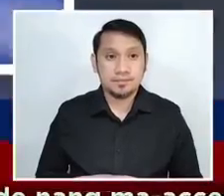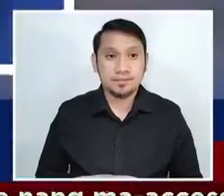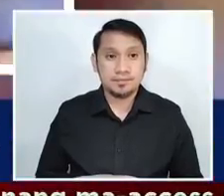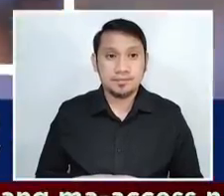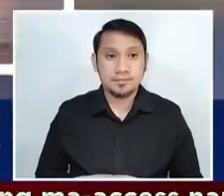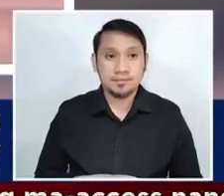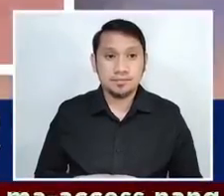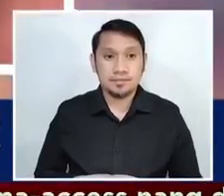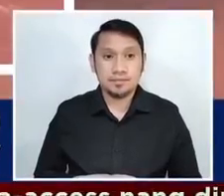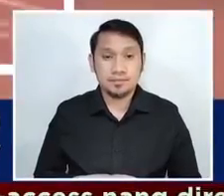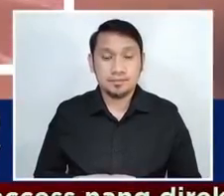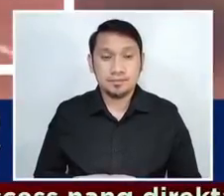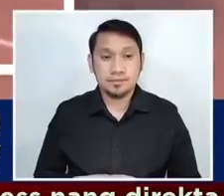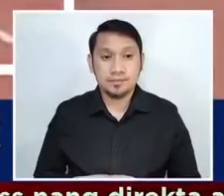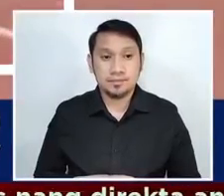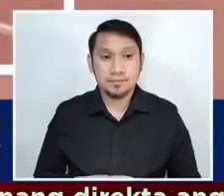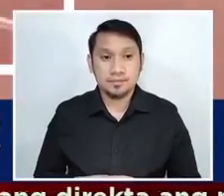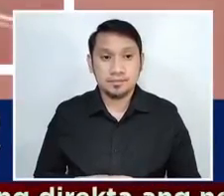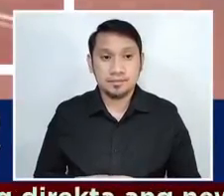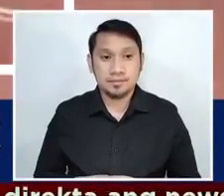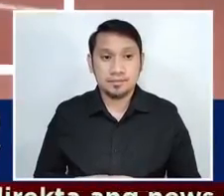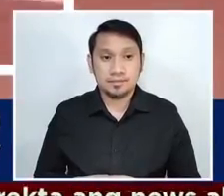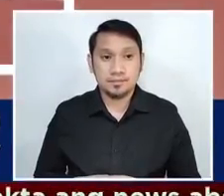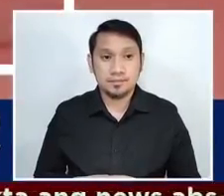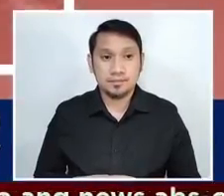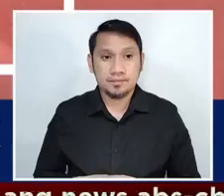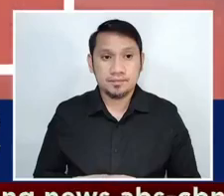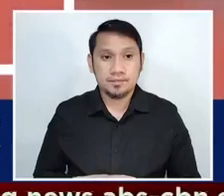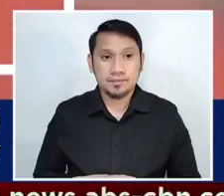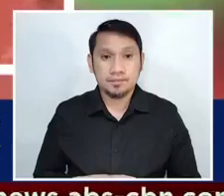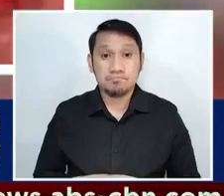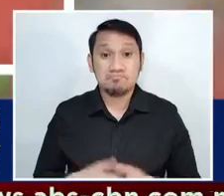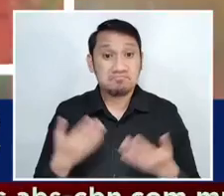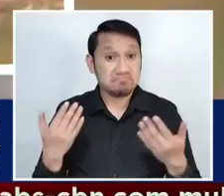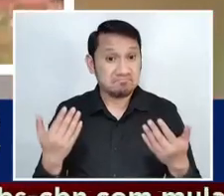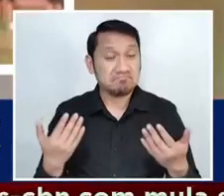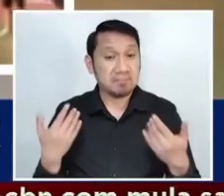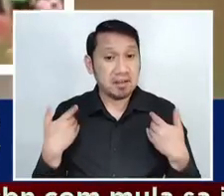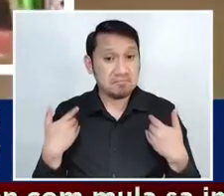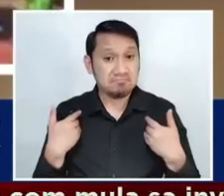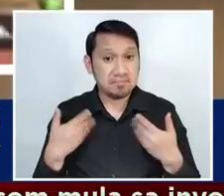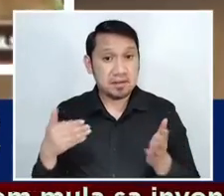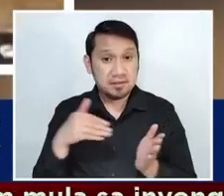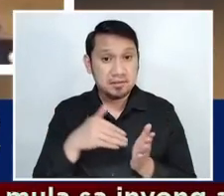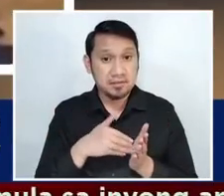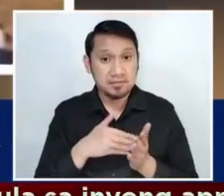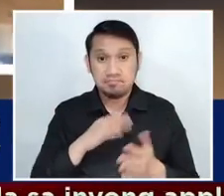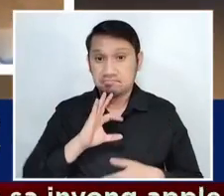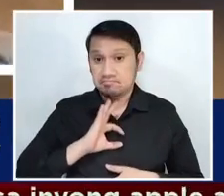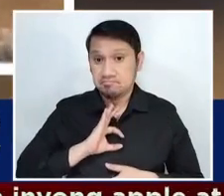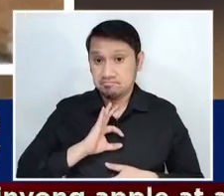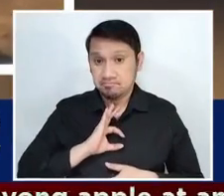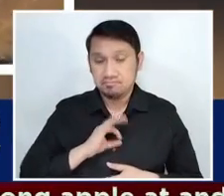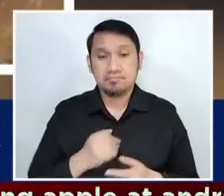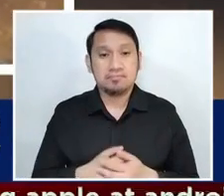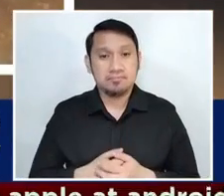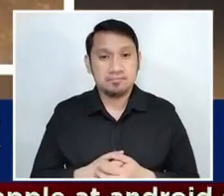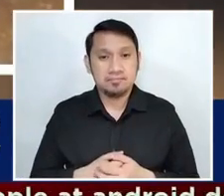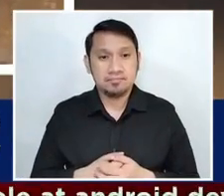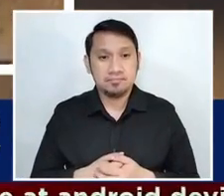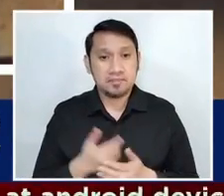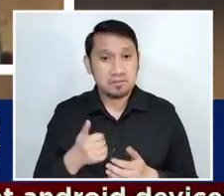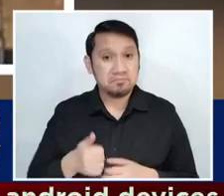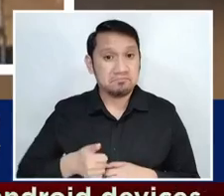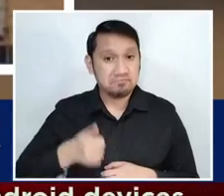Bronze gewonnen. Wir sind bei 5,81. Dinagdagan ng Olympic pole vaulter na si EJ Obiena ang kanyang koleksyon ng ginto